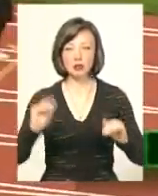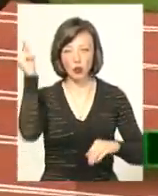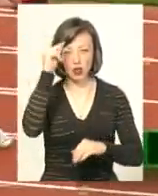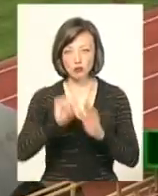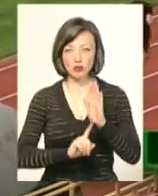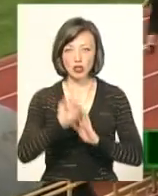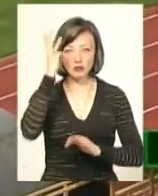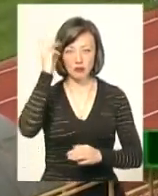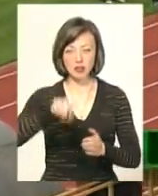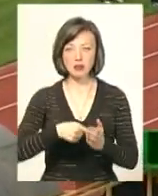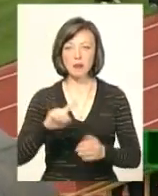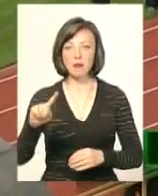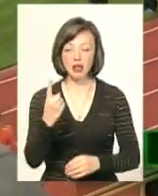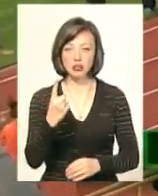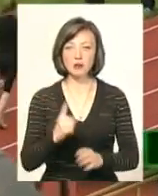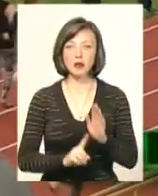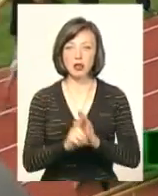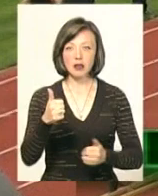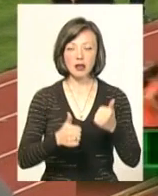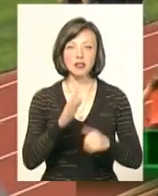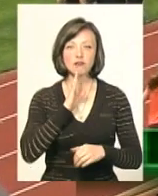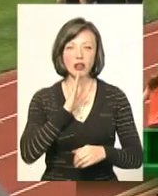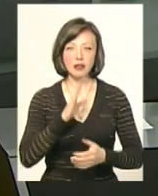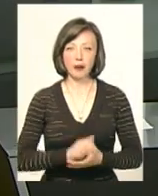розпочалась у Хмельницькому. Першими на старт вийшли дівчата.